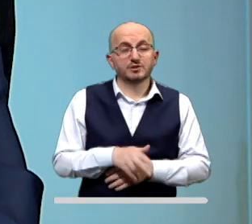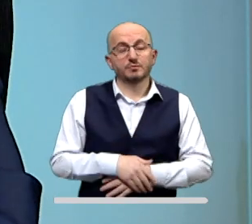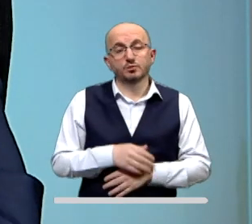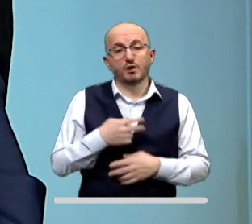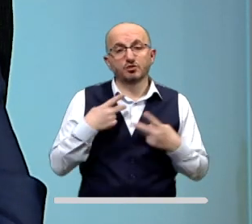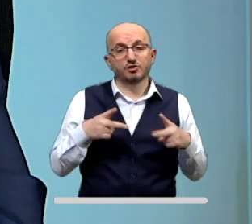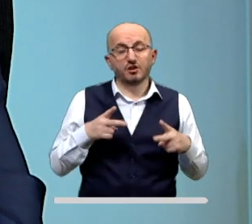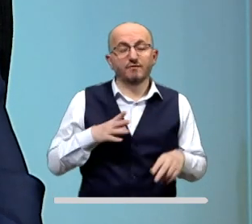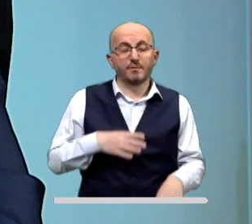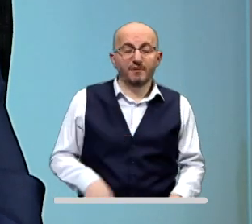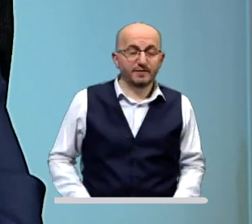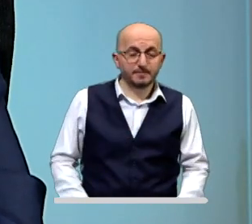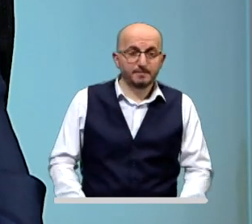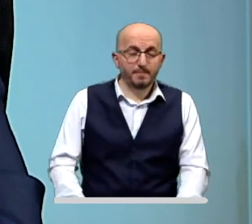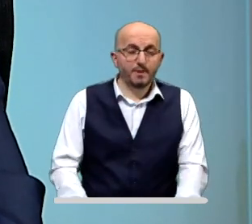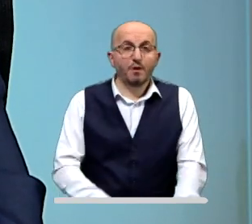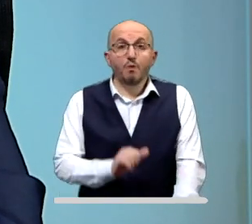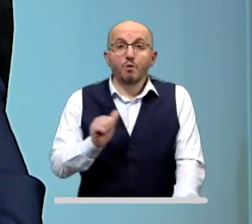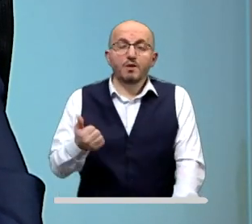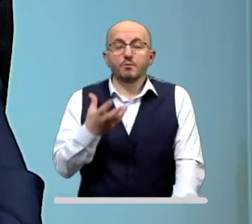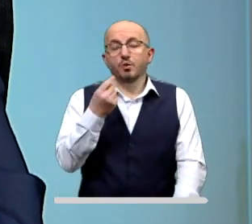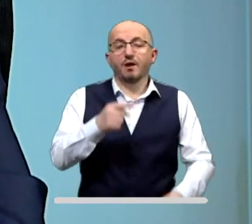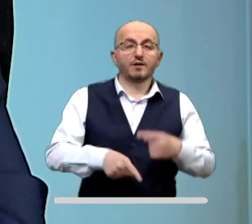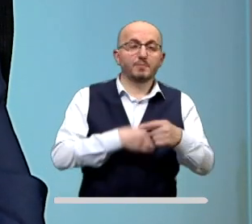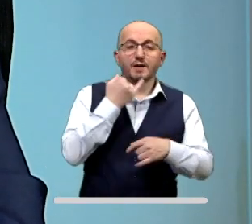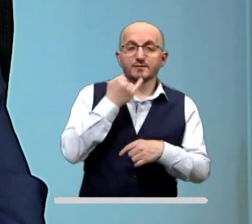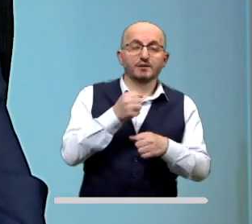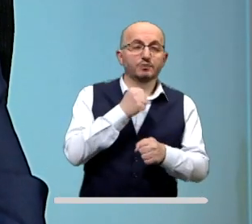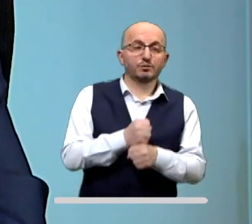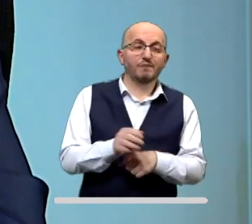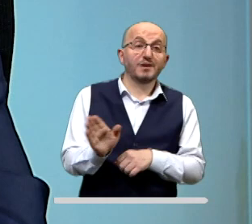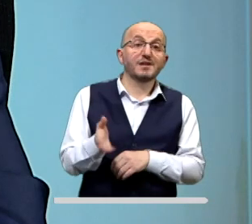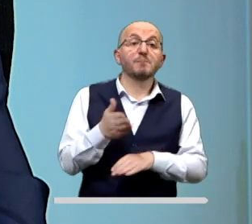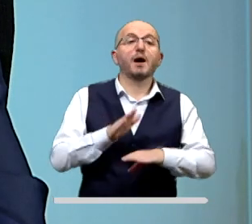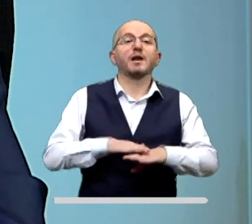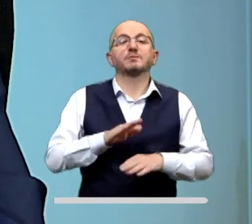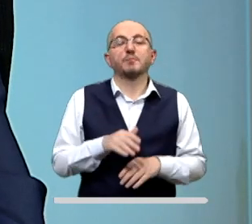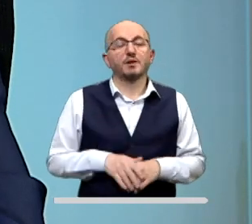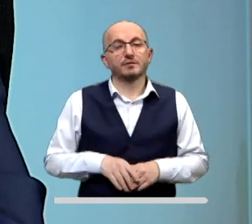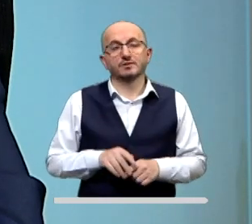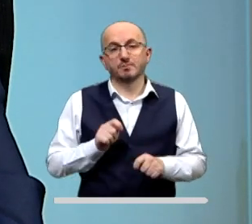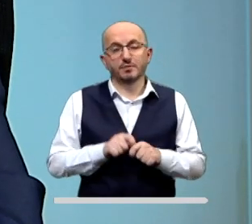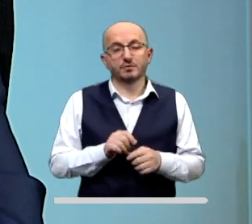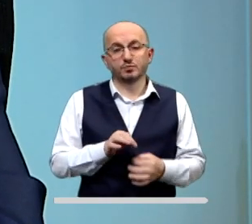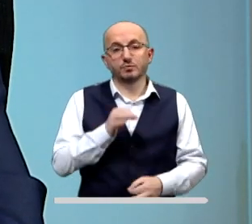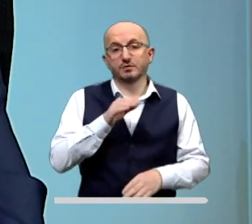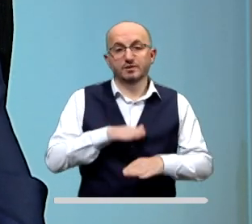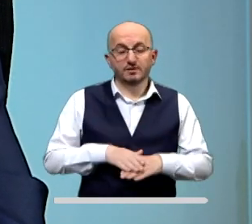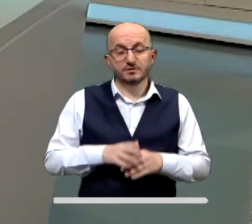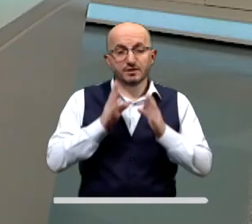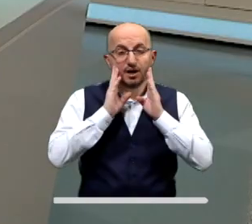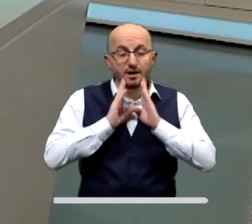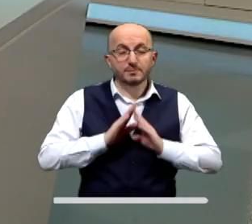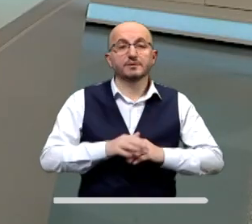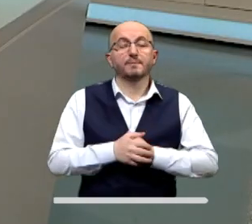yorumlar var Önemli olan bu sırayı Rahim görevini ihmal etmemek cenab-ı hak yerine getiren kullarından eylesin Amin